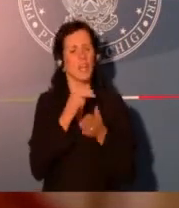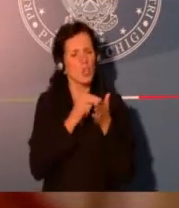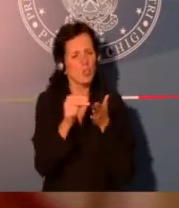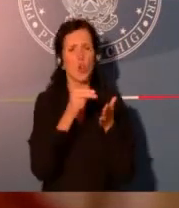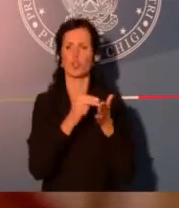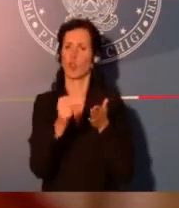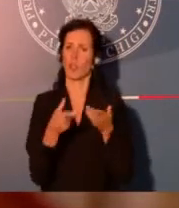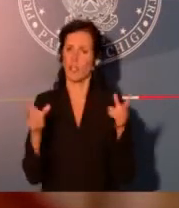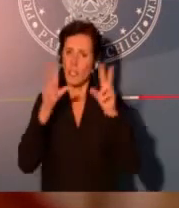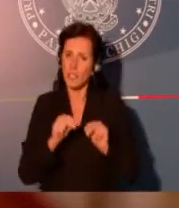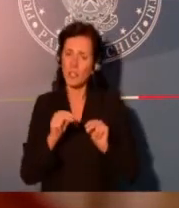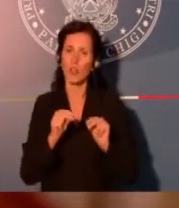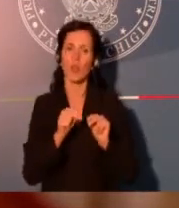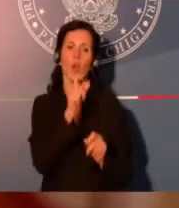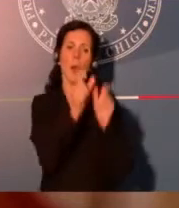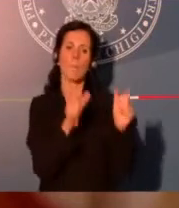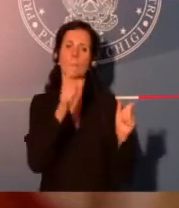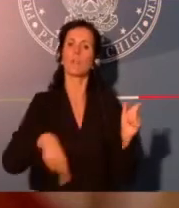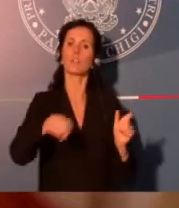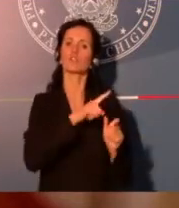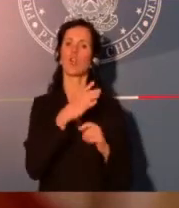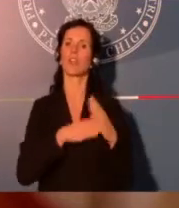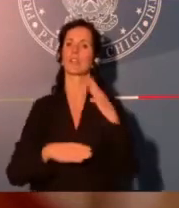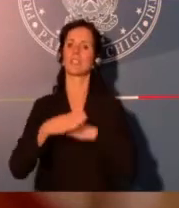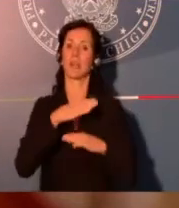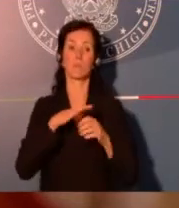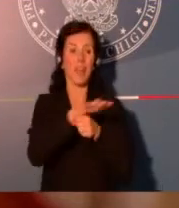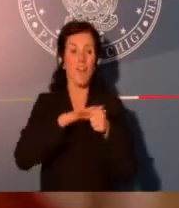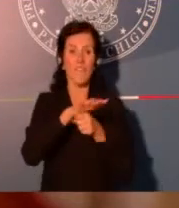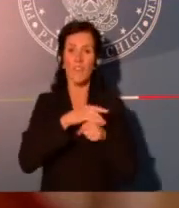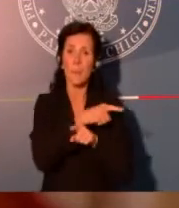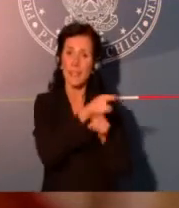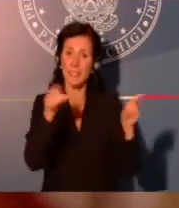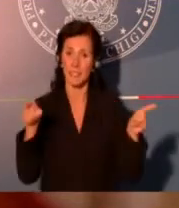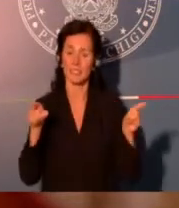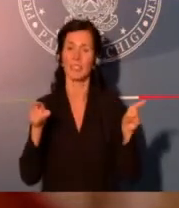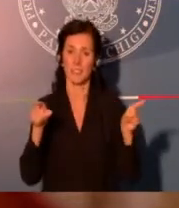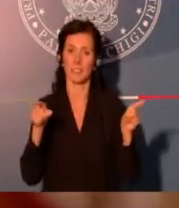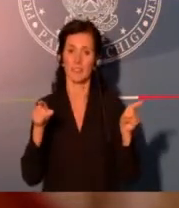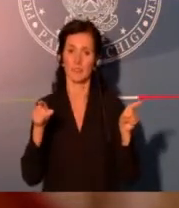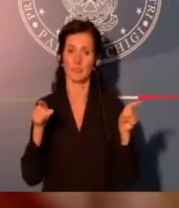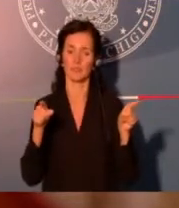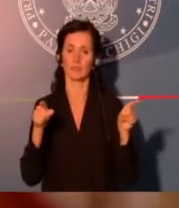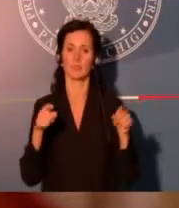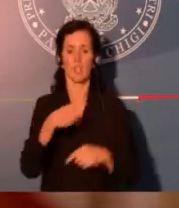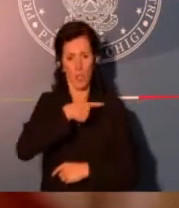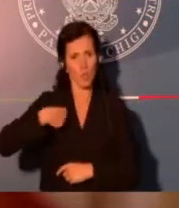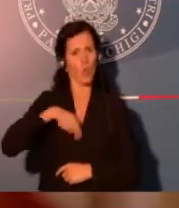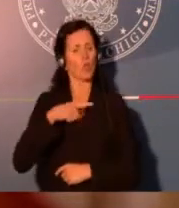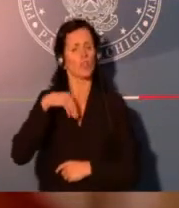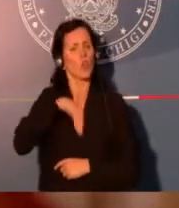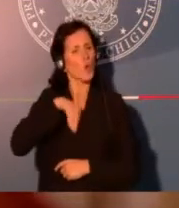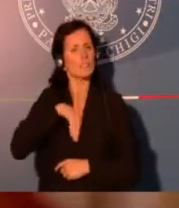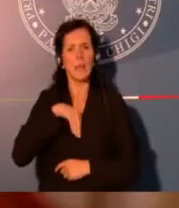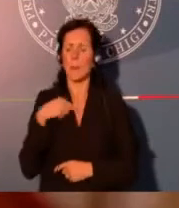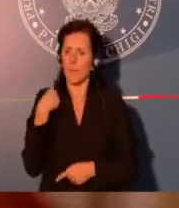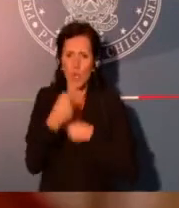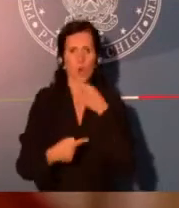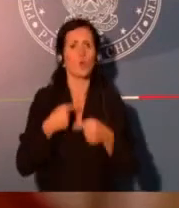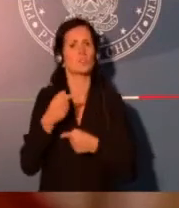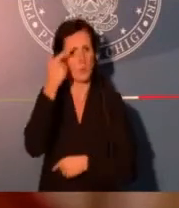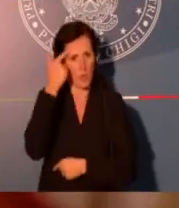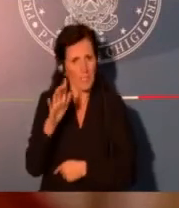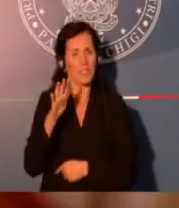sottolinearlo, alle persone con disabilità e alle loro famiglie. Siamo pienamente consapevoli delle difficoltà che